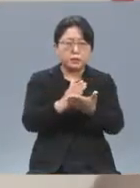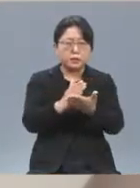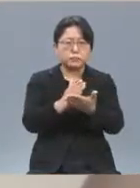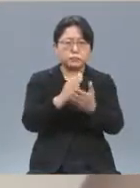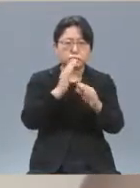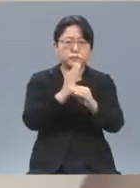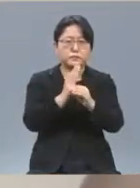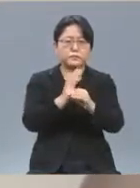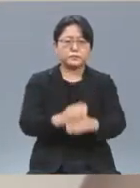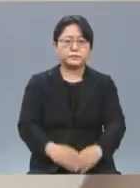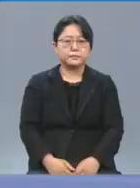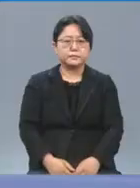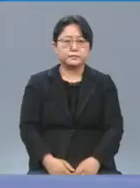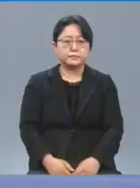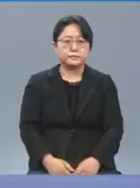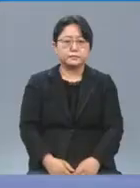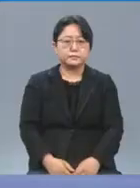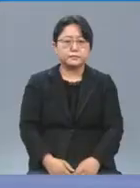손준수입니다.